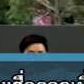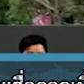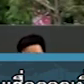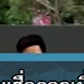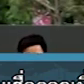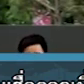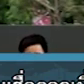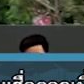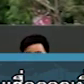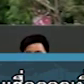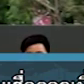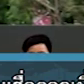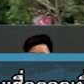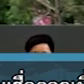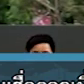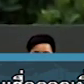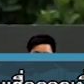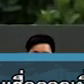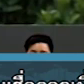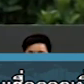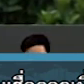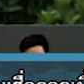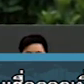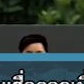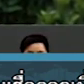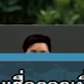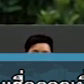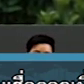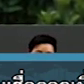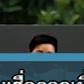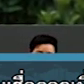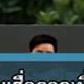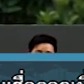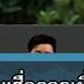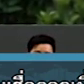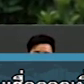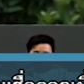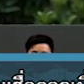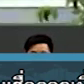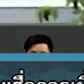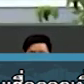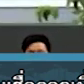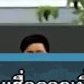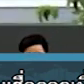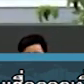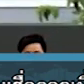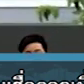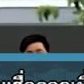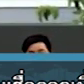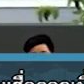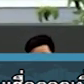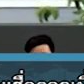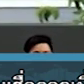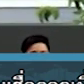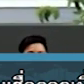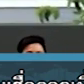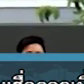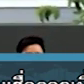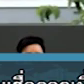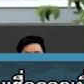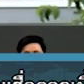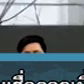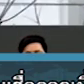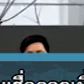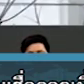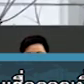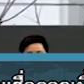องการที่อยู่อาศัยของลูกค้าประชาชนเป็นจำนวนมากเพื่อกระตุ้นเศรษฐกิจผ่านภาคอสังหาริมทรัพย์ตามนโยบายของรัฐบาลและเพื่อให้